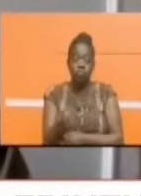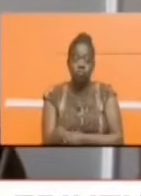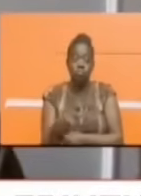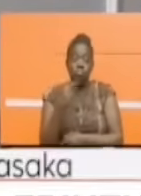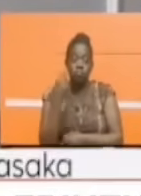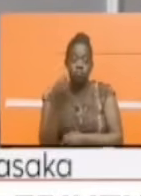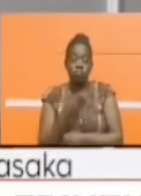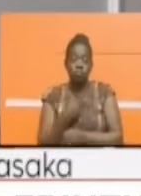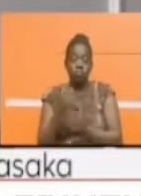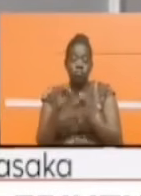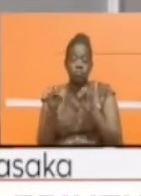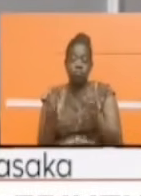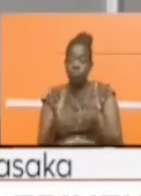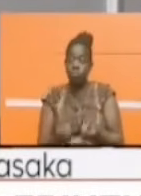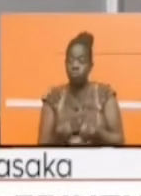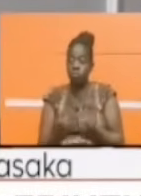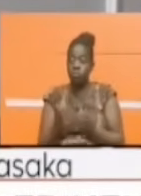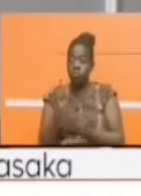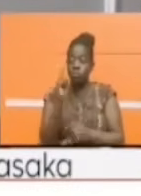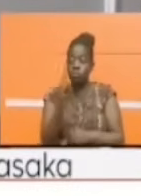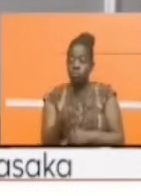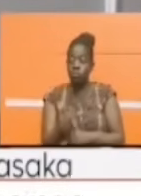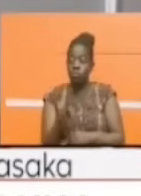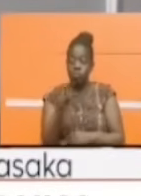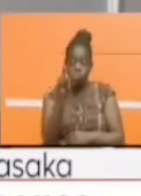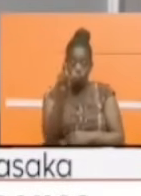mawulire agasobwe tutusa ku